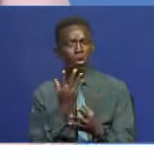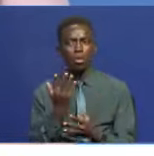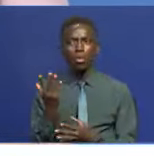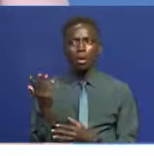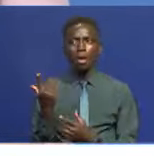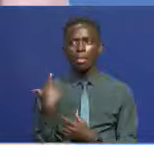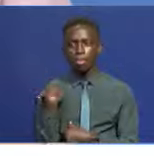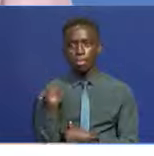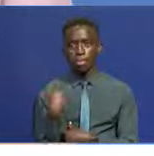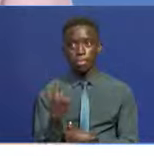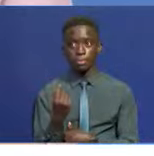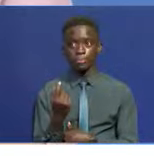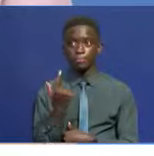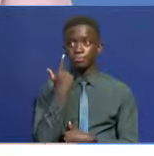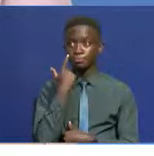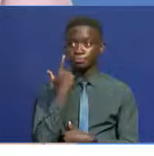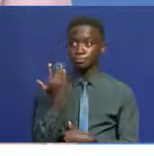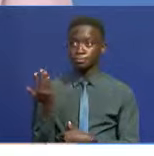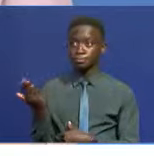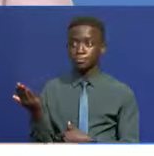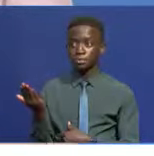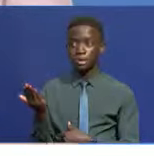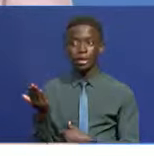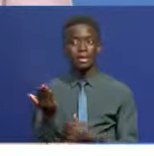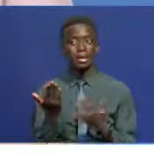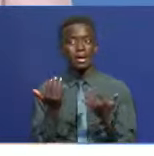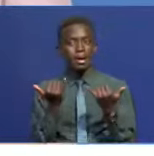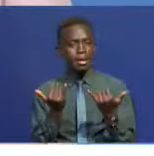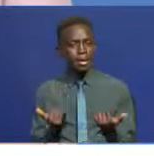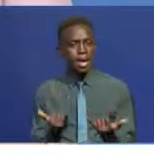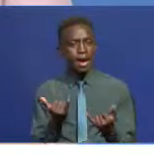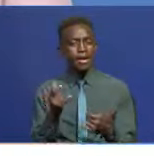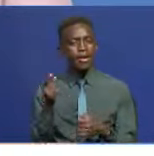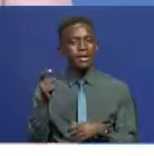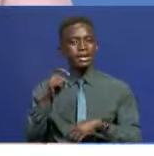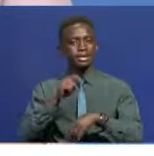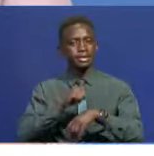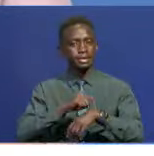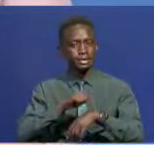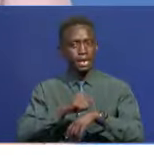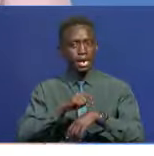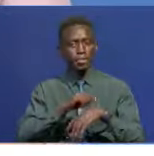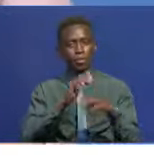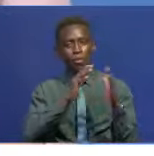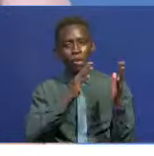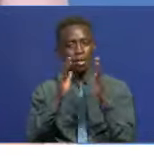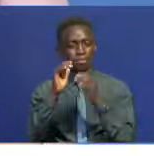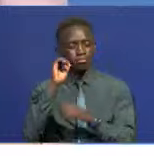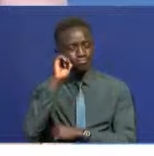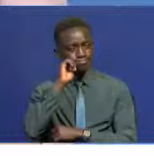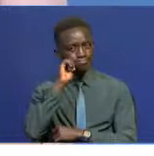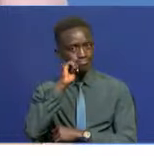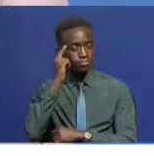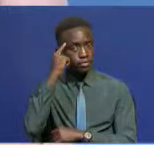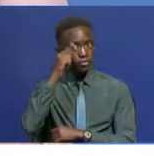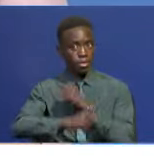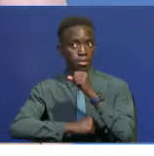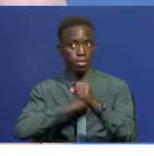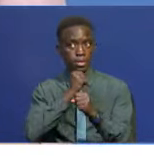hivi karibuni na kukaribisha msimu wa kupendeza zaidi wa mwaka. Zaidi ya